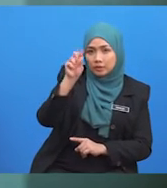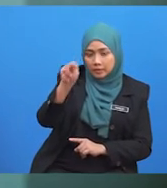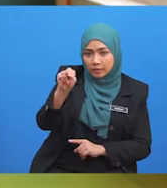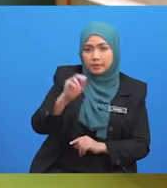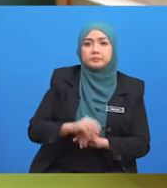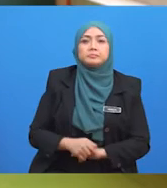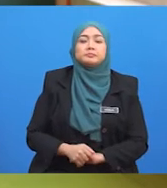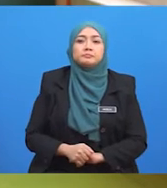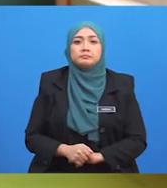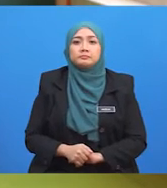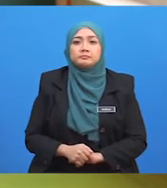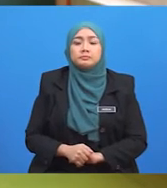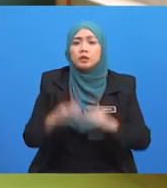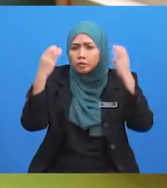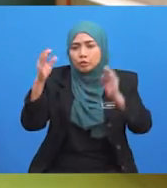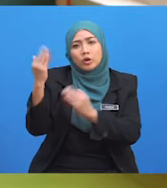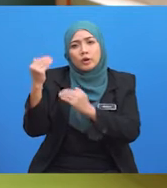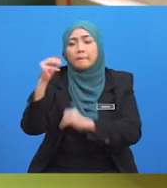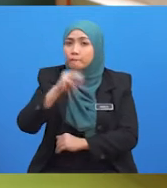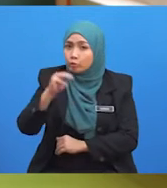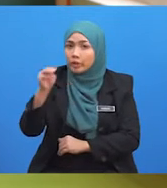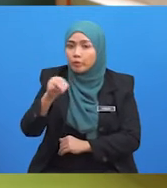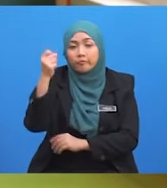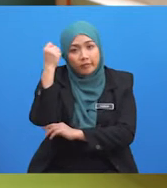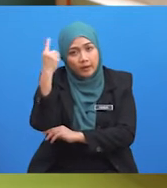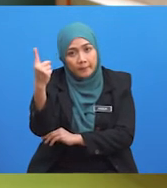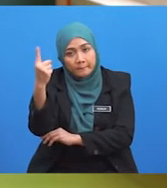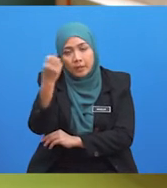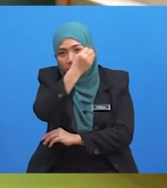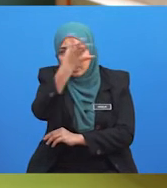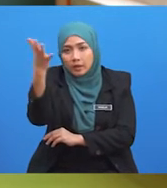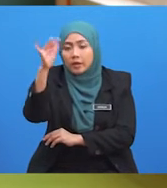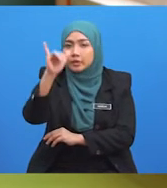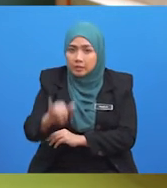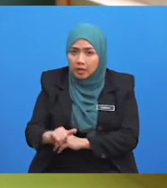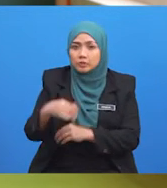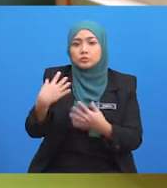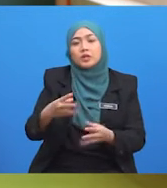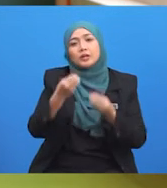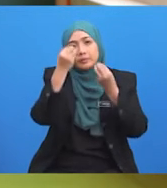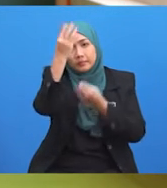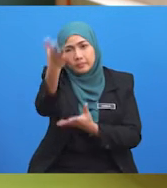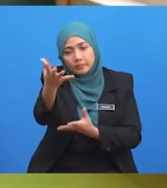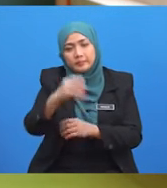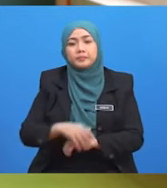tadi. Cikgu berharap murid-murid faham maklumat yang disampaikan.